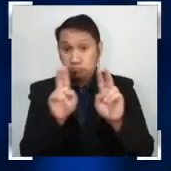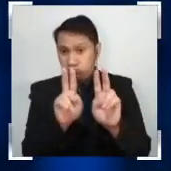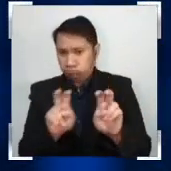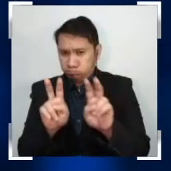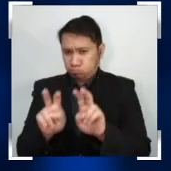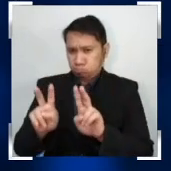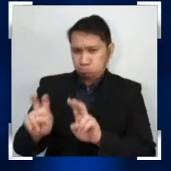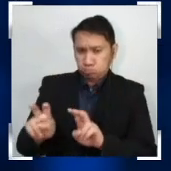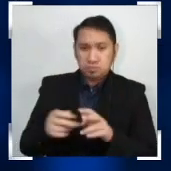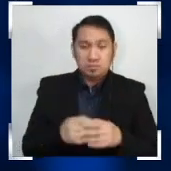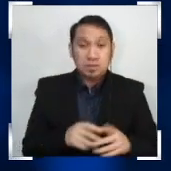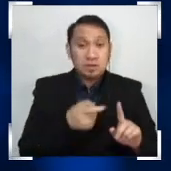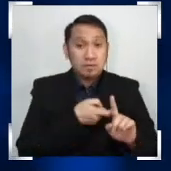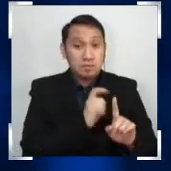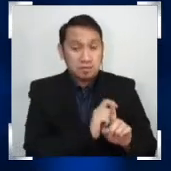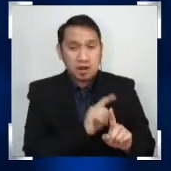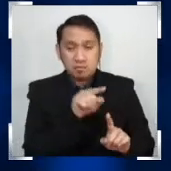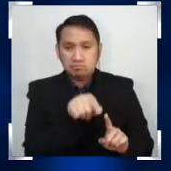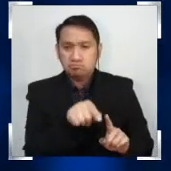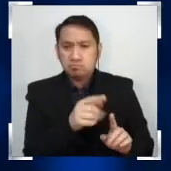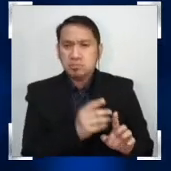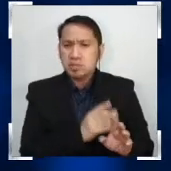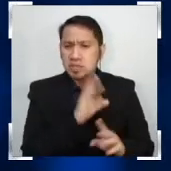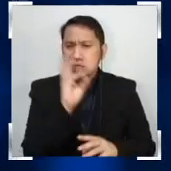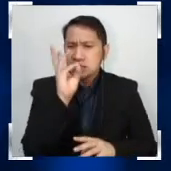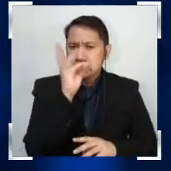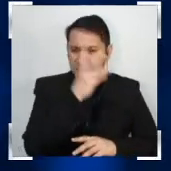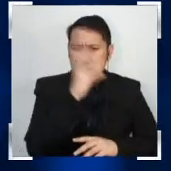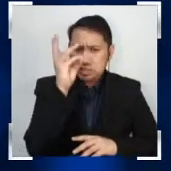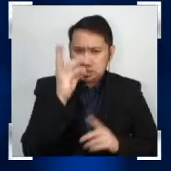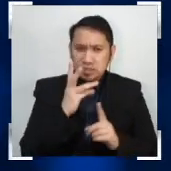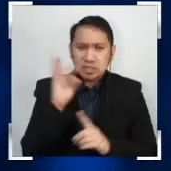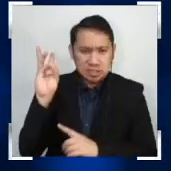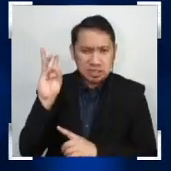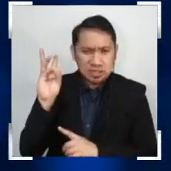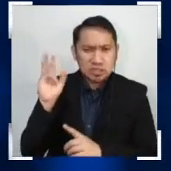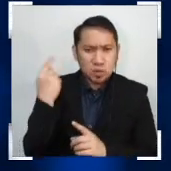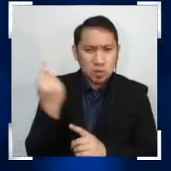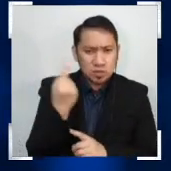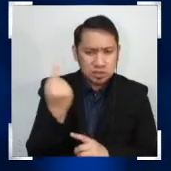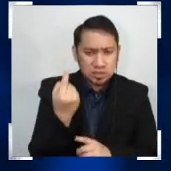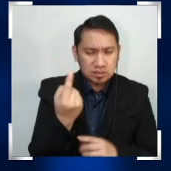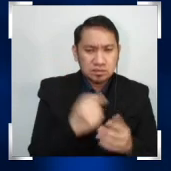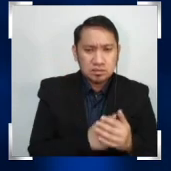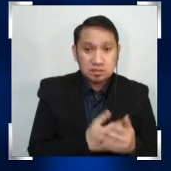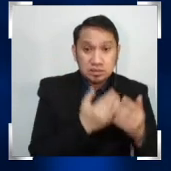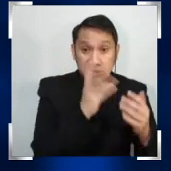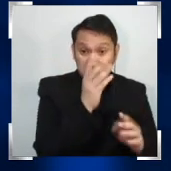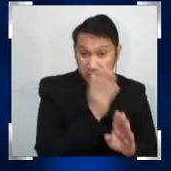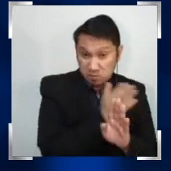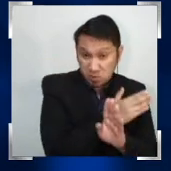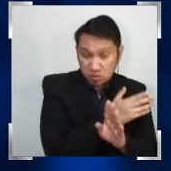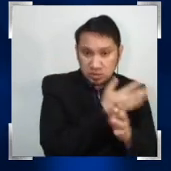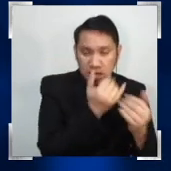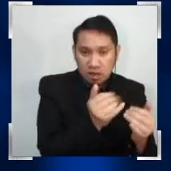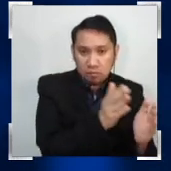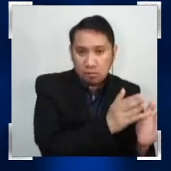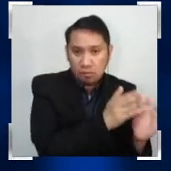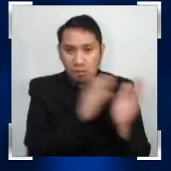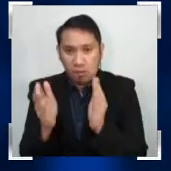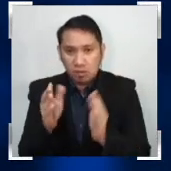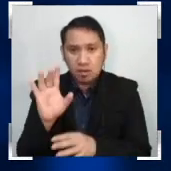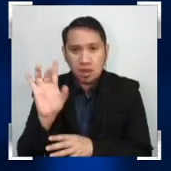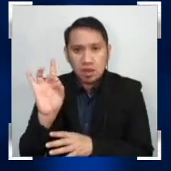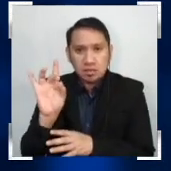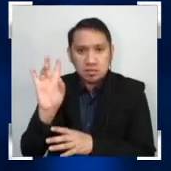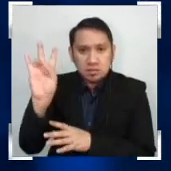mula sa average na halos 6 daily cases noong December 22 to 28, umakyat ito sa 87 average daily cases nitong